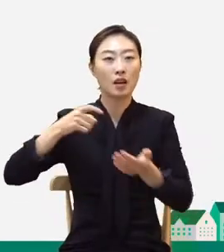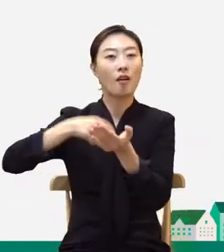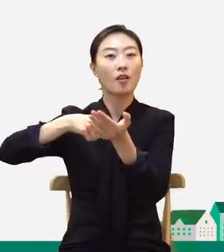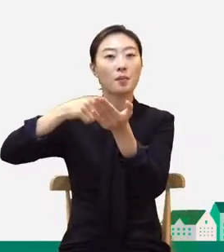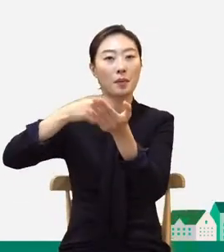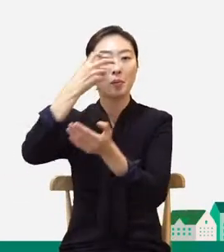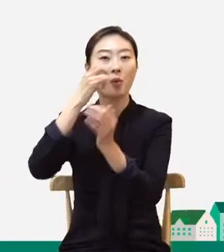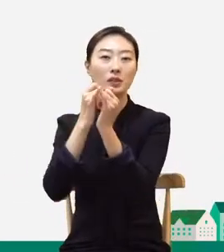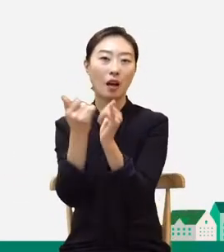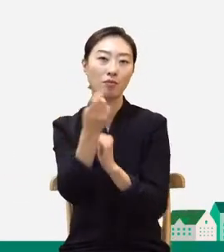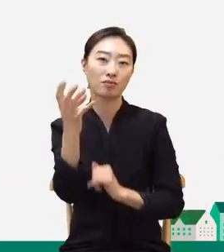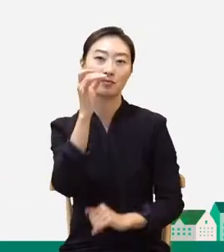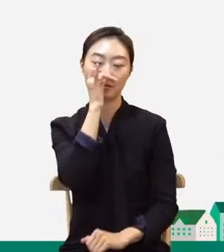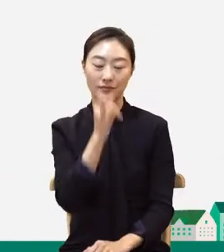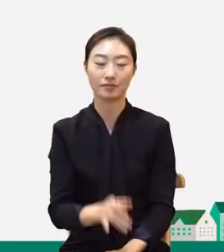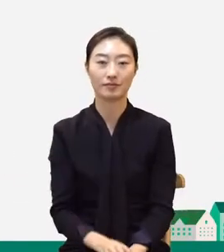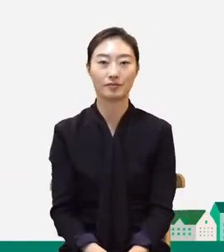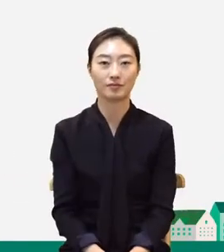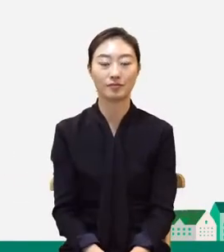계셨습니다.